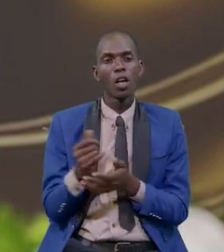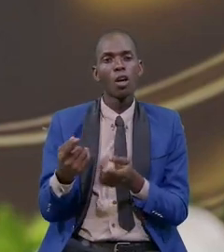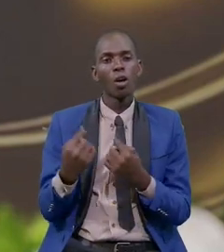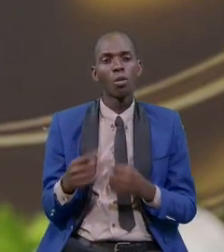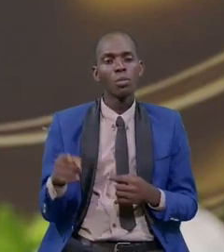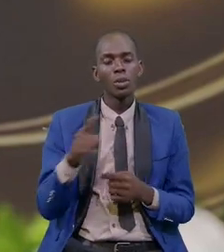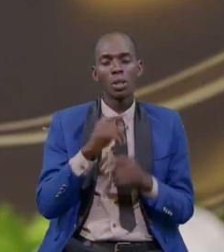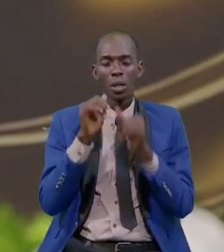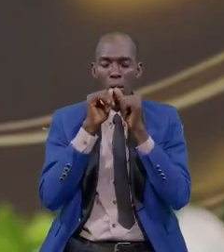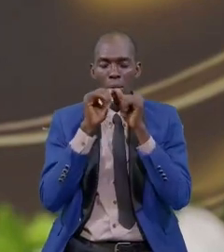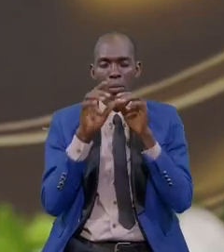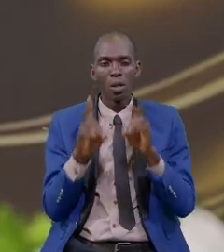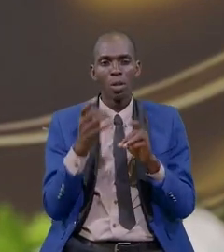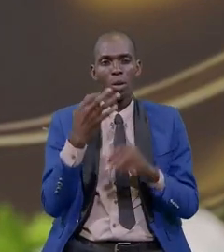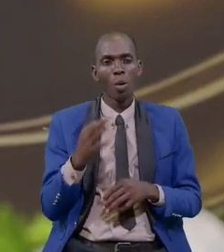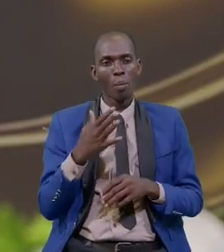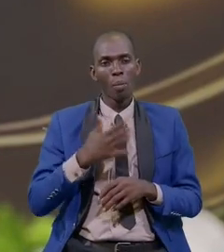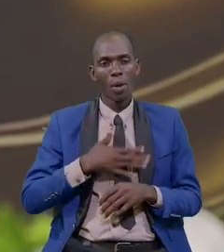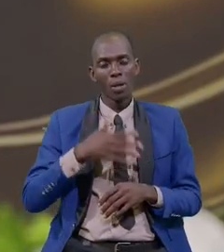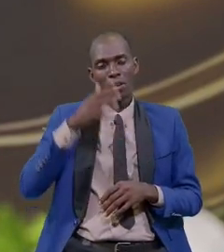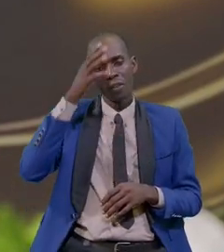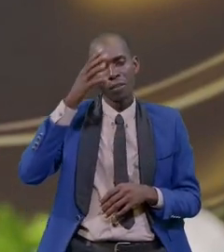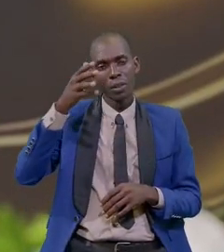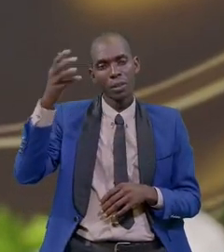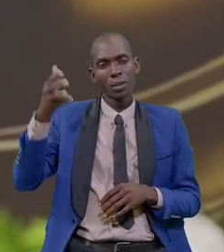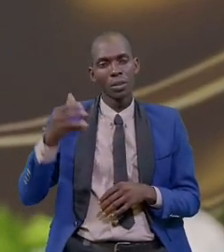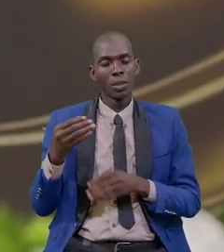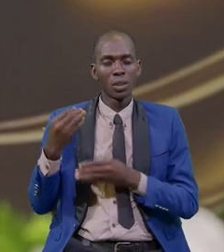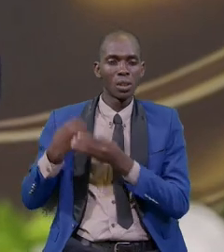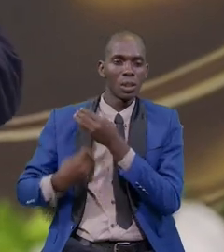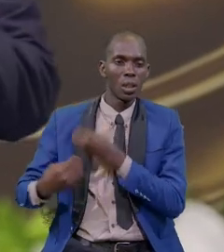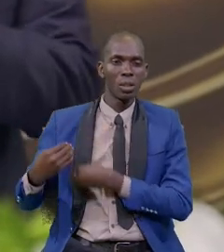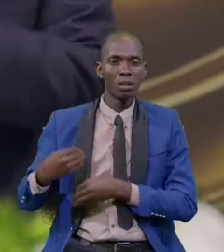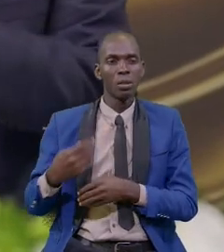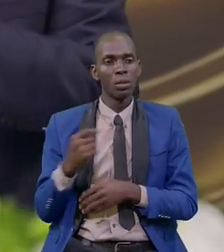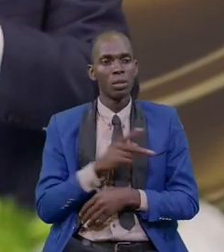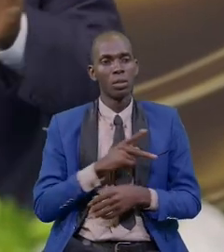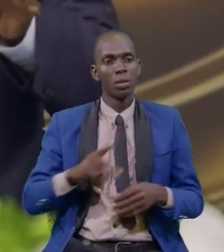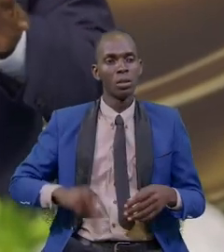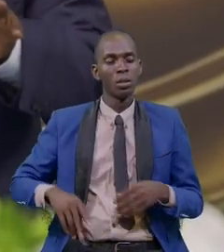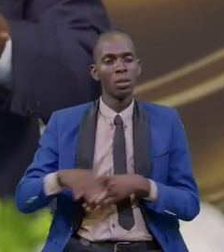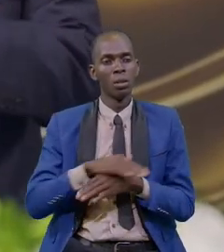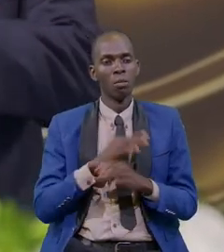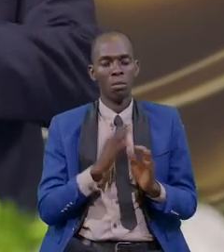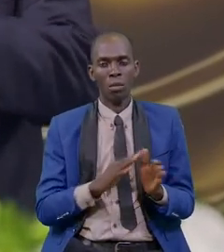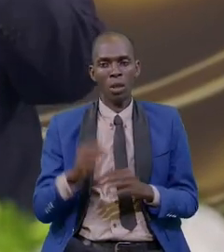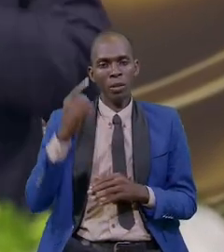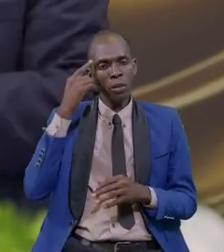Père, prenez possession du royaume qui vous a été